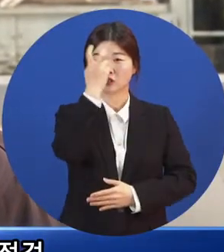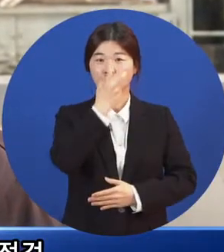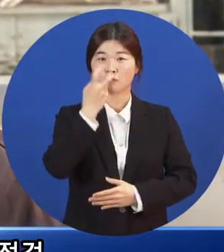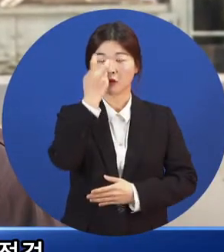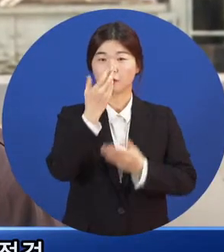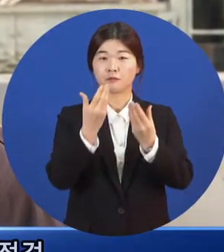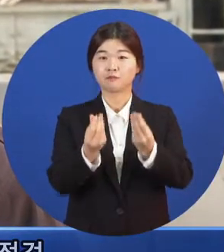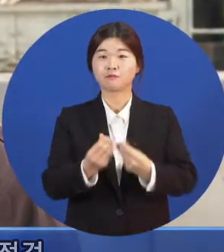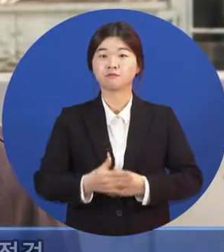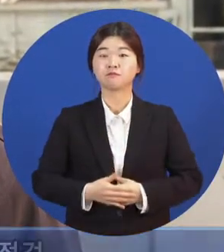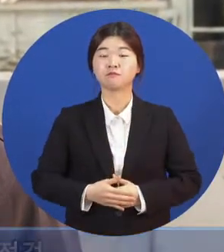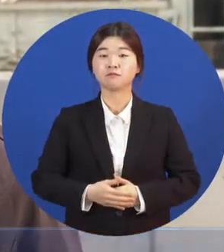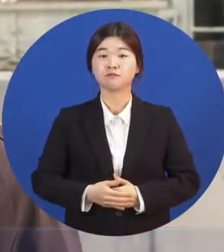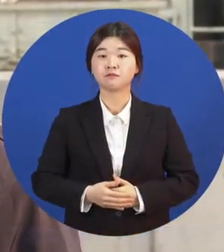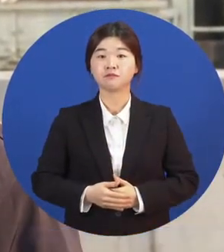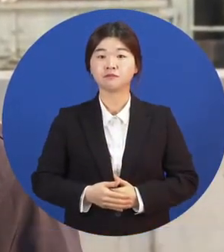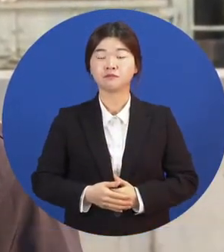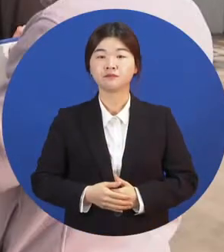대해 점검했습니다.